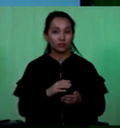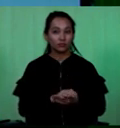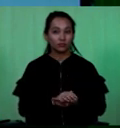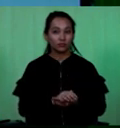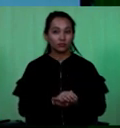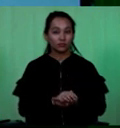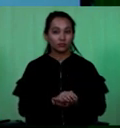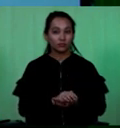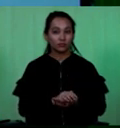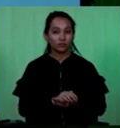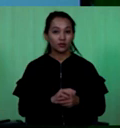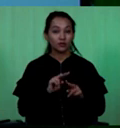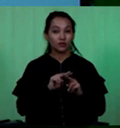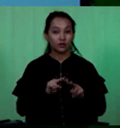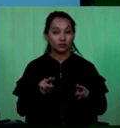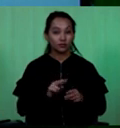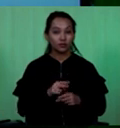2129. Tengligimiz esa